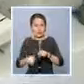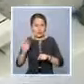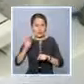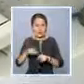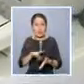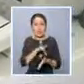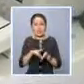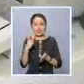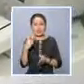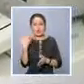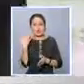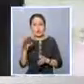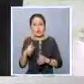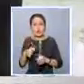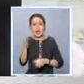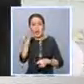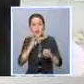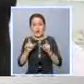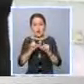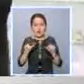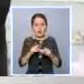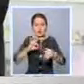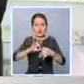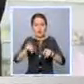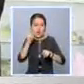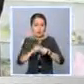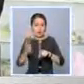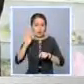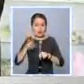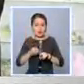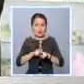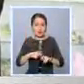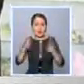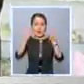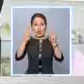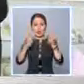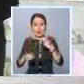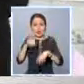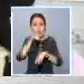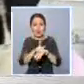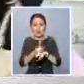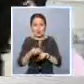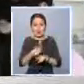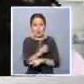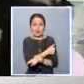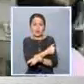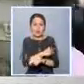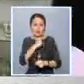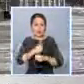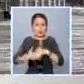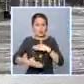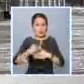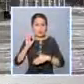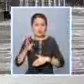сатылады. Және қаладағы 250-ден аса дәріхана бақыланатын болады. Талап орындалмаған жағдайда дәріхана қызметкерлері әкімшілік